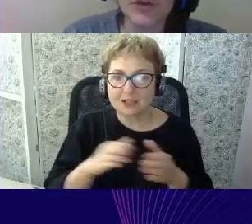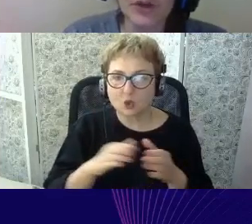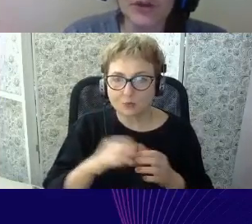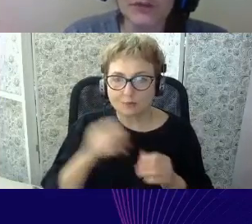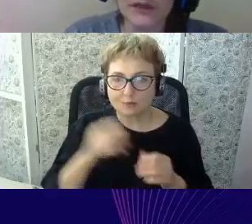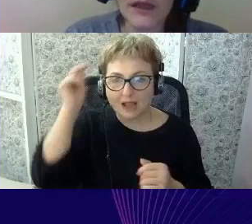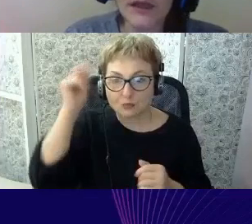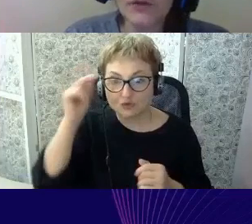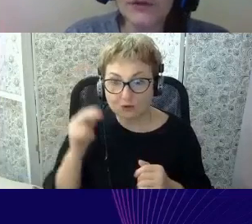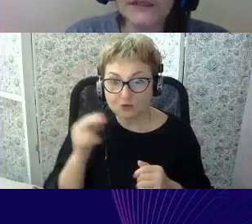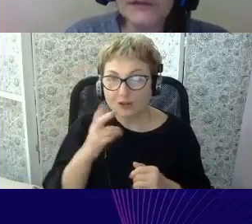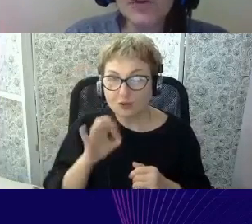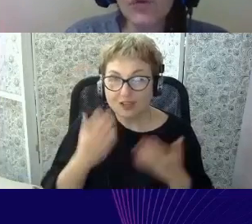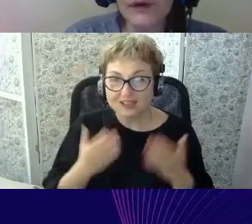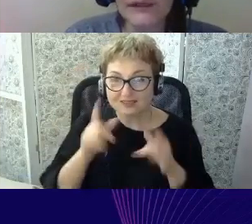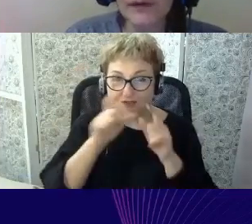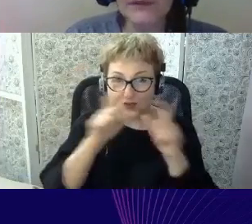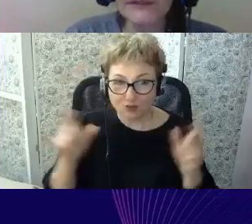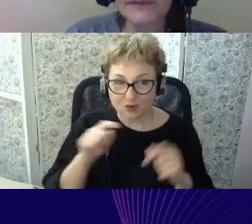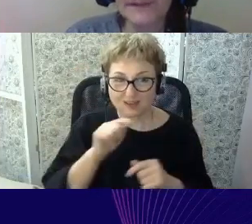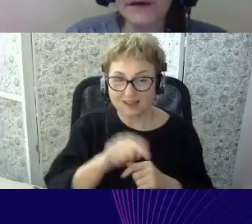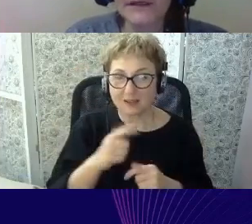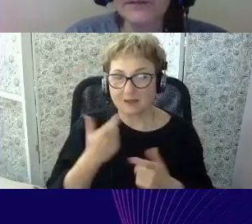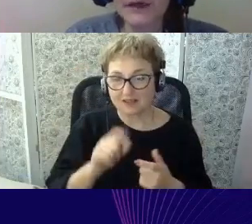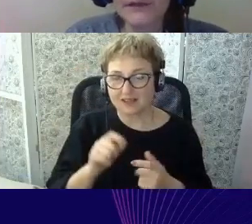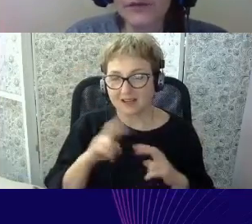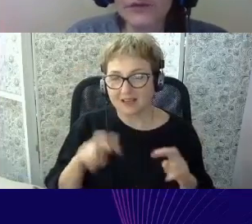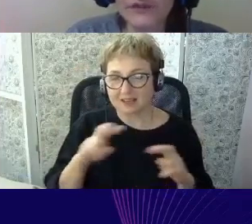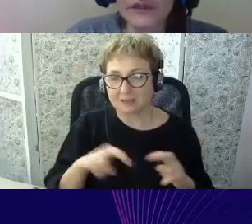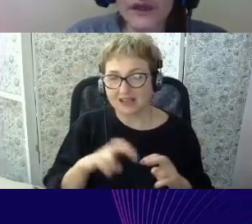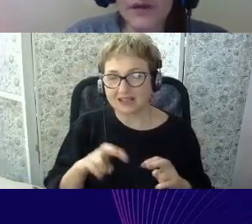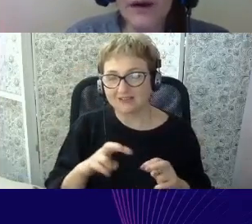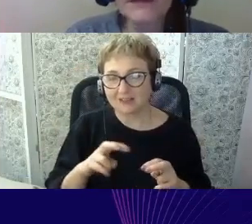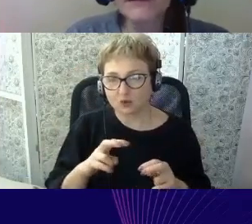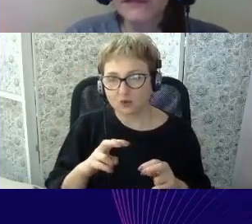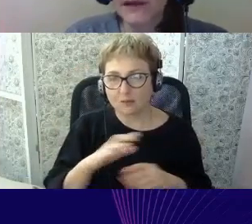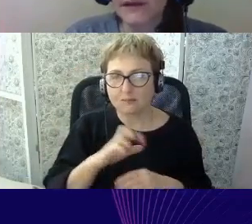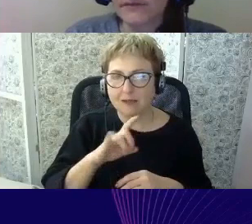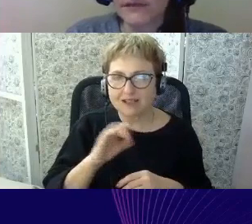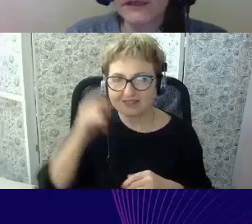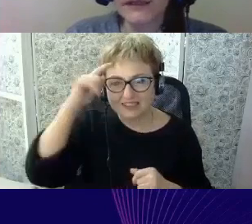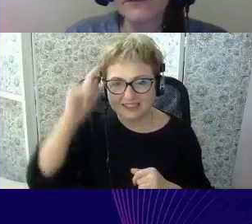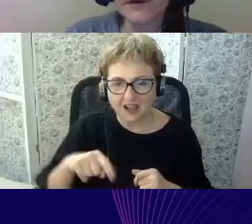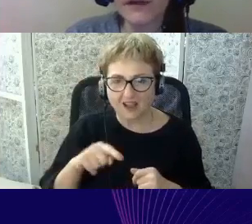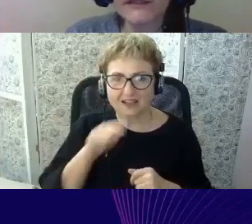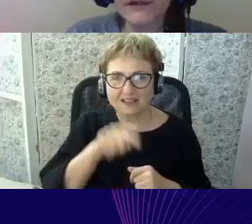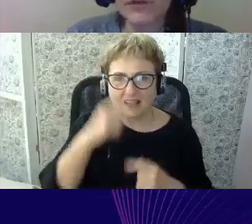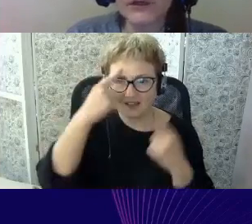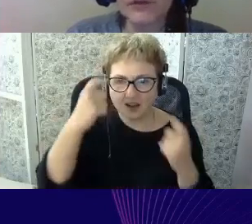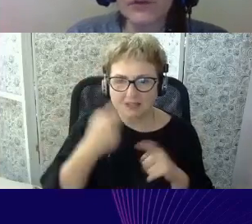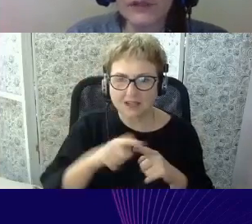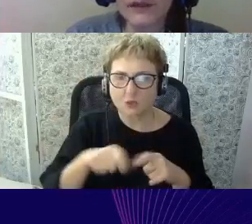группами обучающихся. Но если в школе, там, где рассматриваются базовые знания, да, та